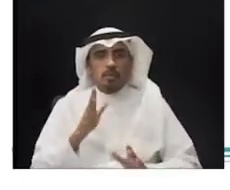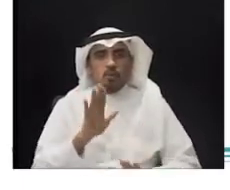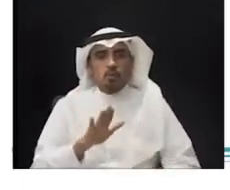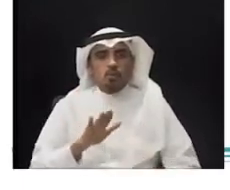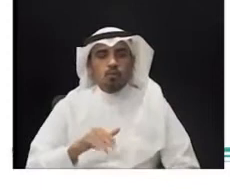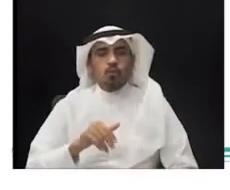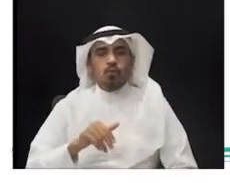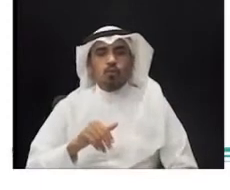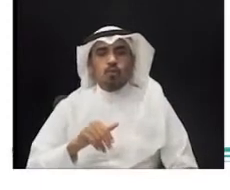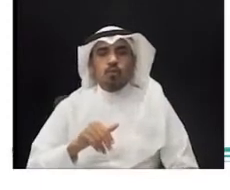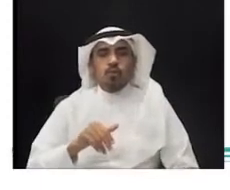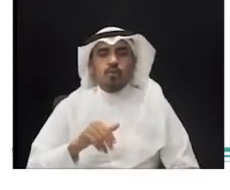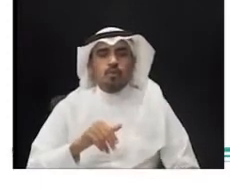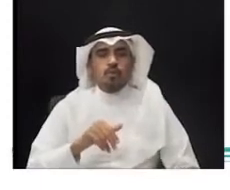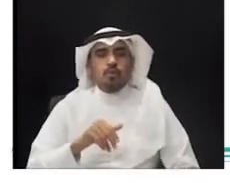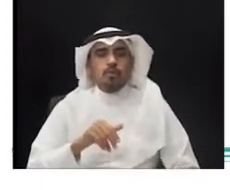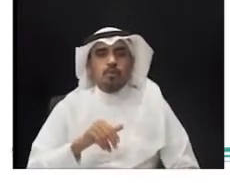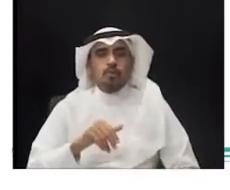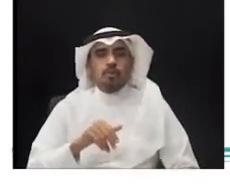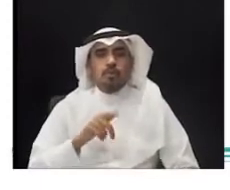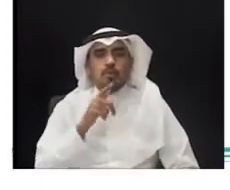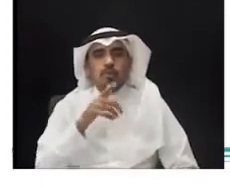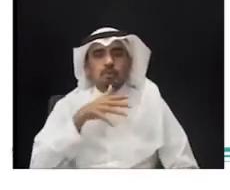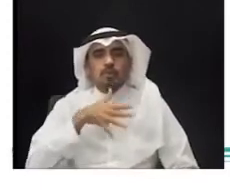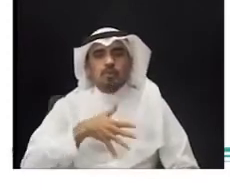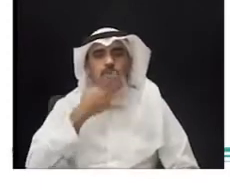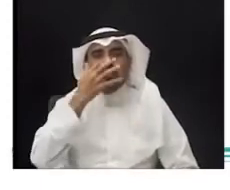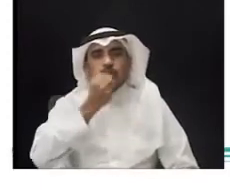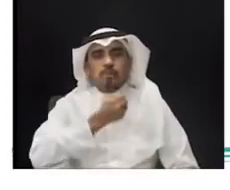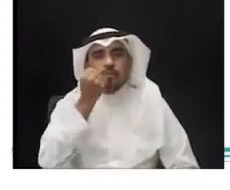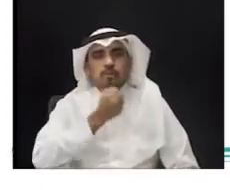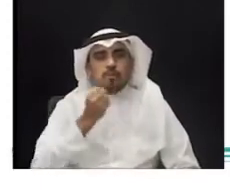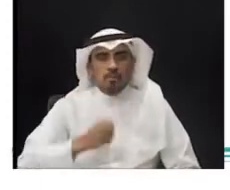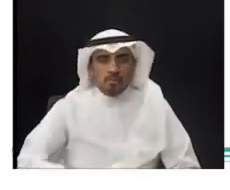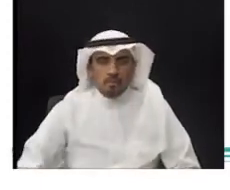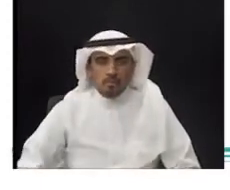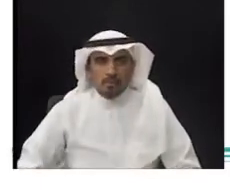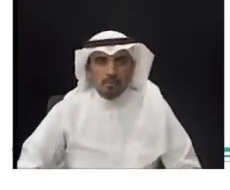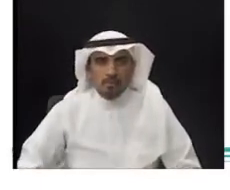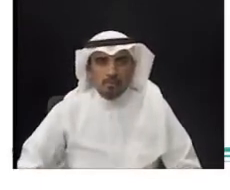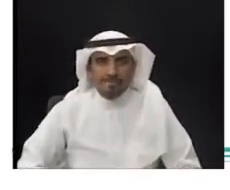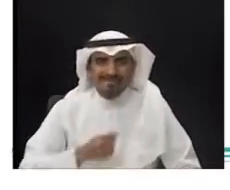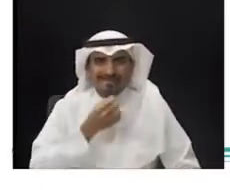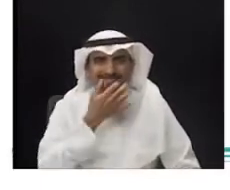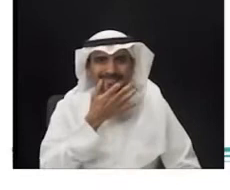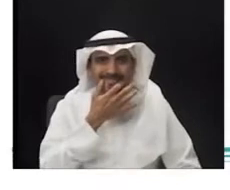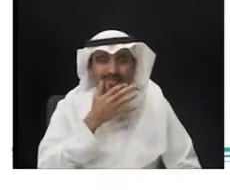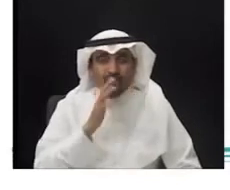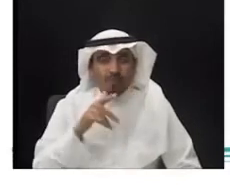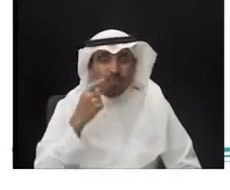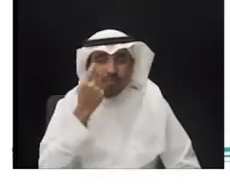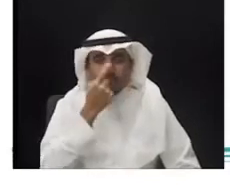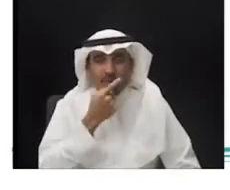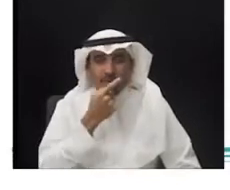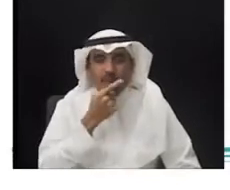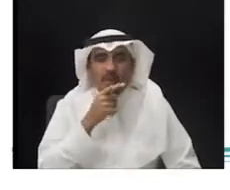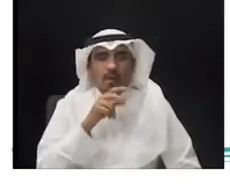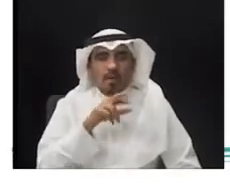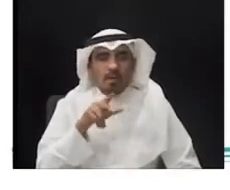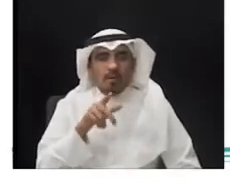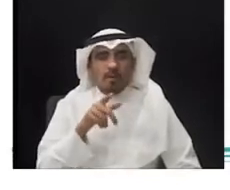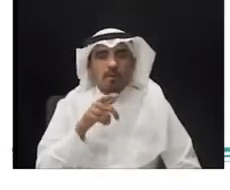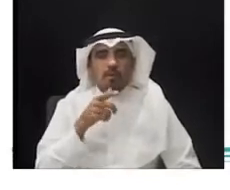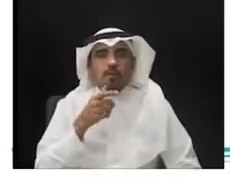عن ما هو موجود أمامكم. قال الرسول صلى الله عليه وسلم: تبسمك في وجه